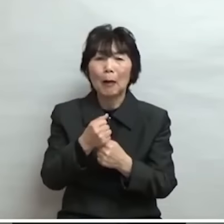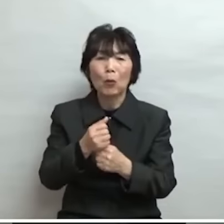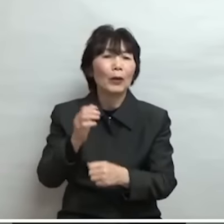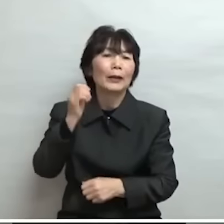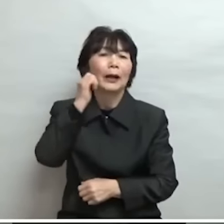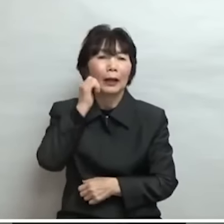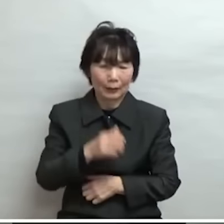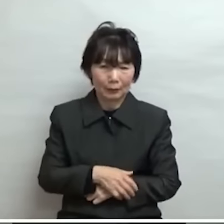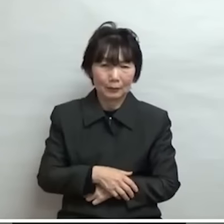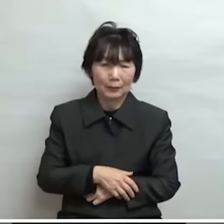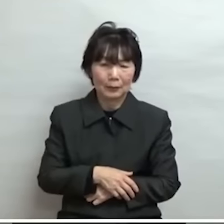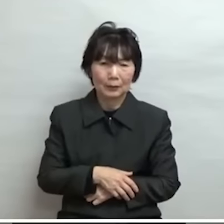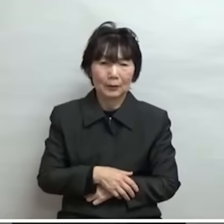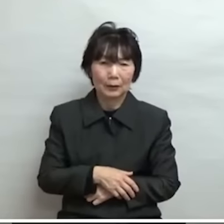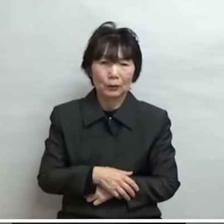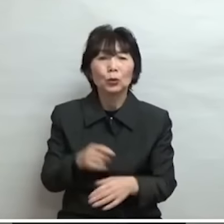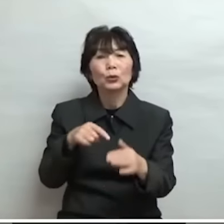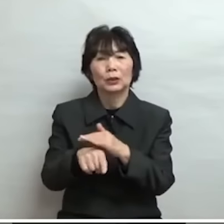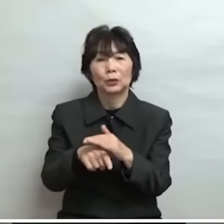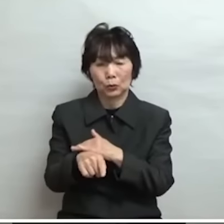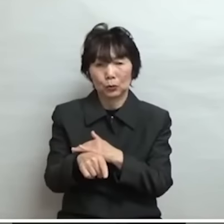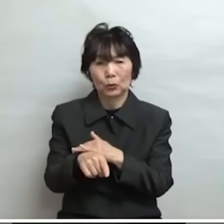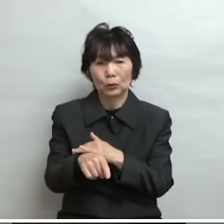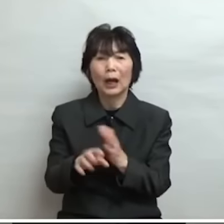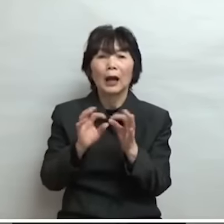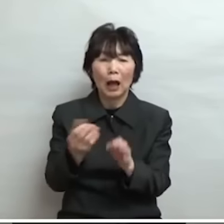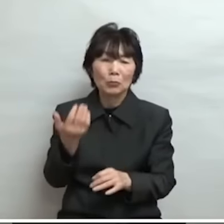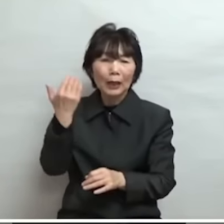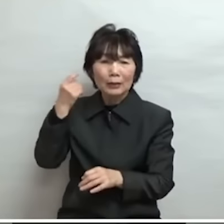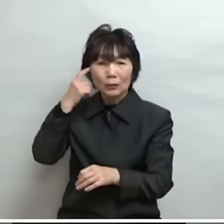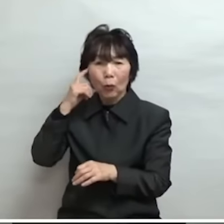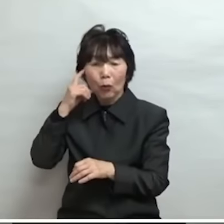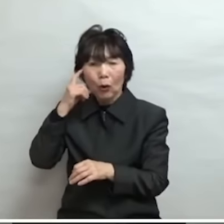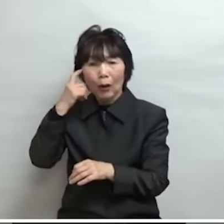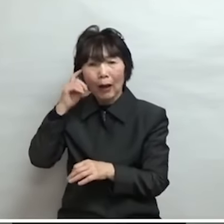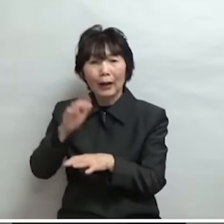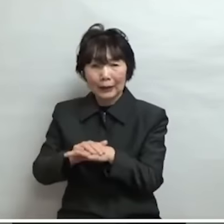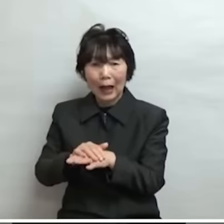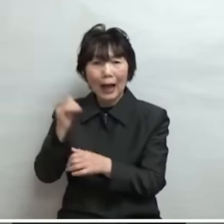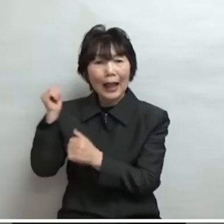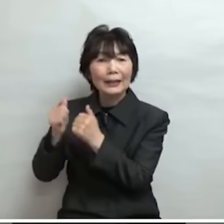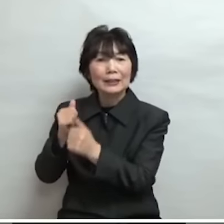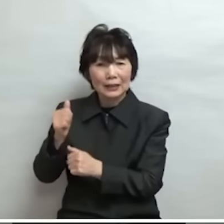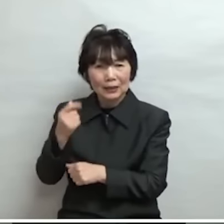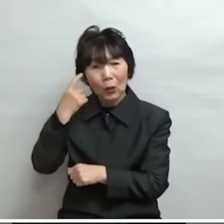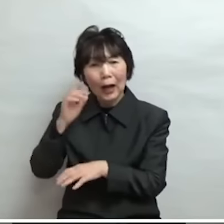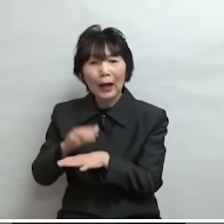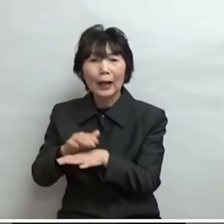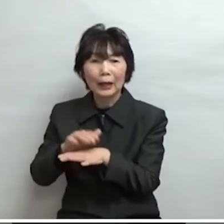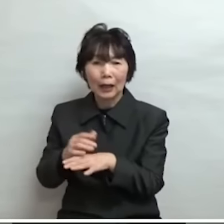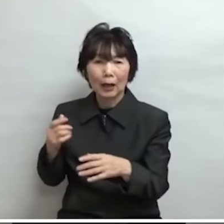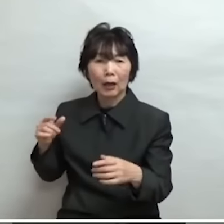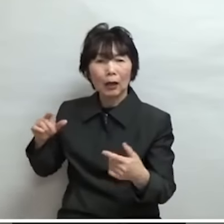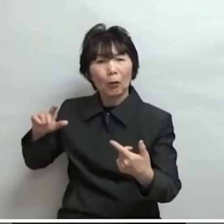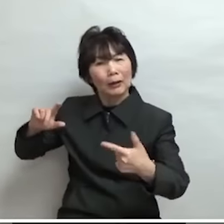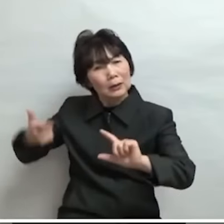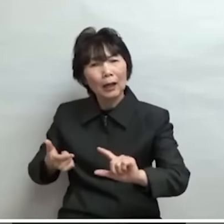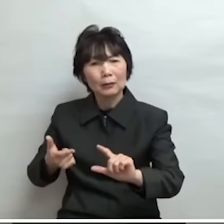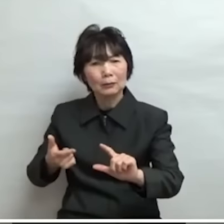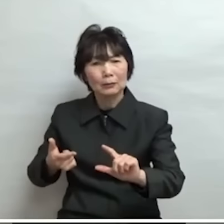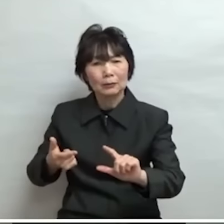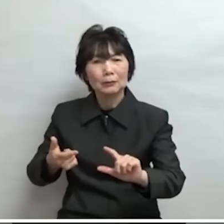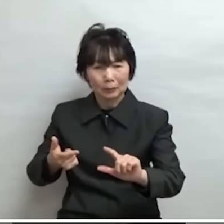する、いうことと、うん、歴史認識をねじ曲げるみたいなことは、私の中では全くつながっておりません。それだけ申し上げ